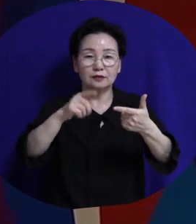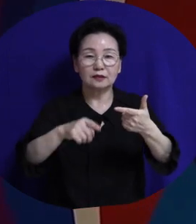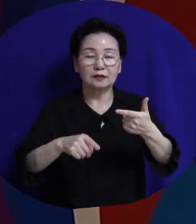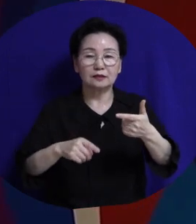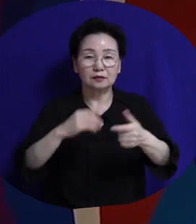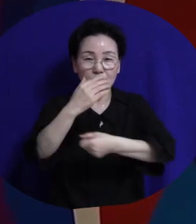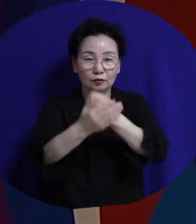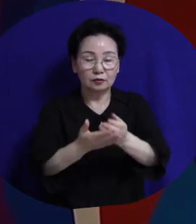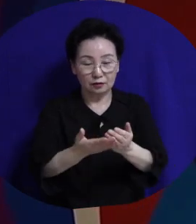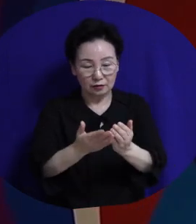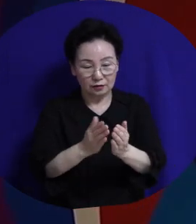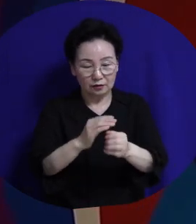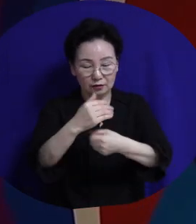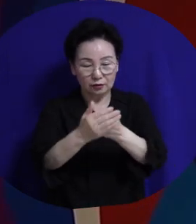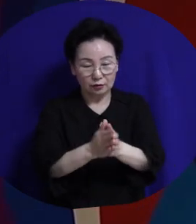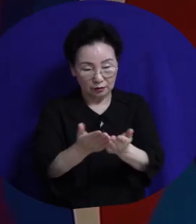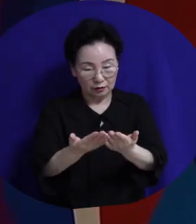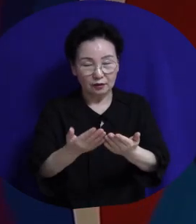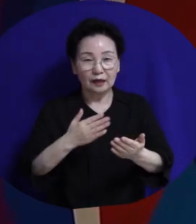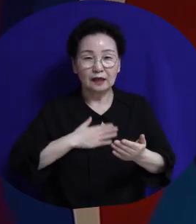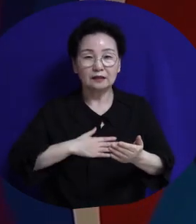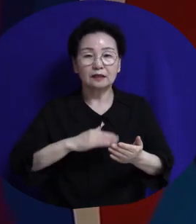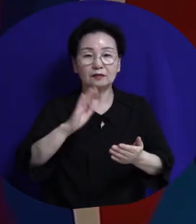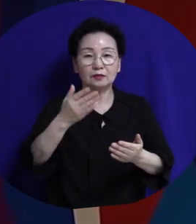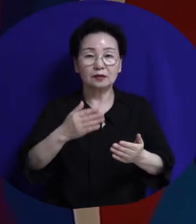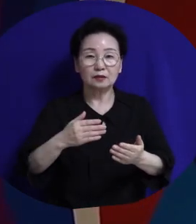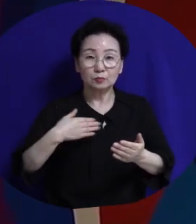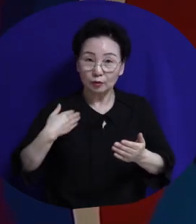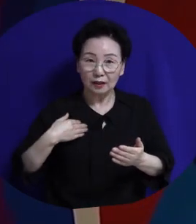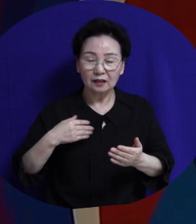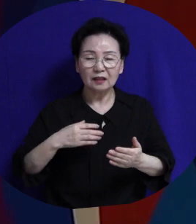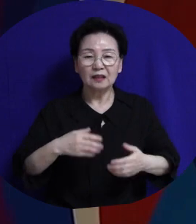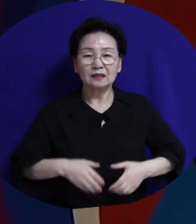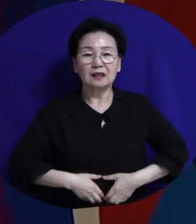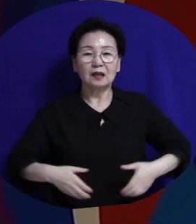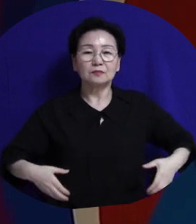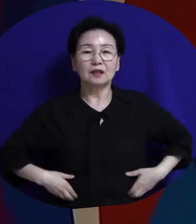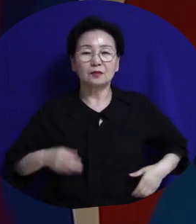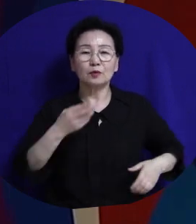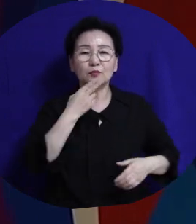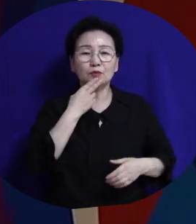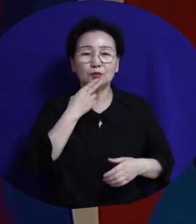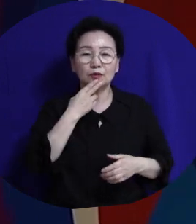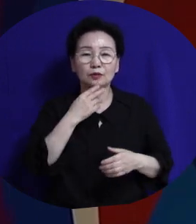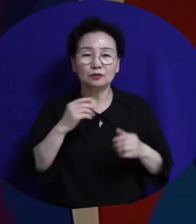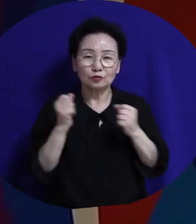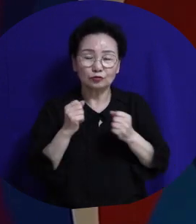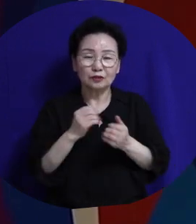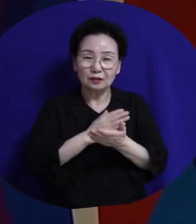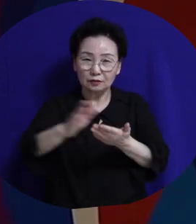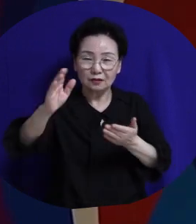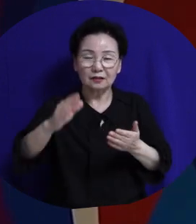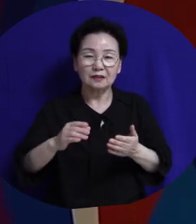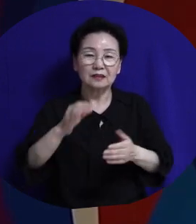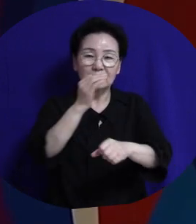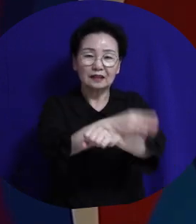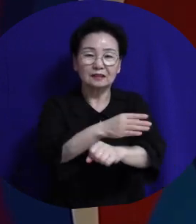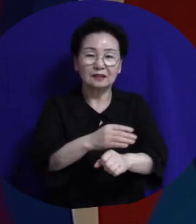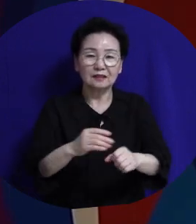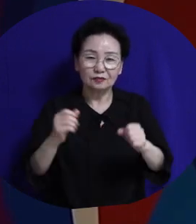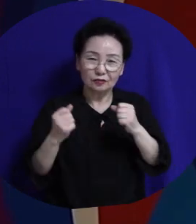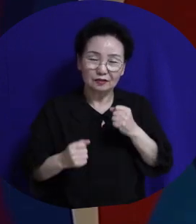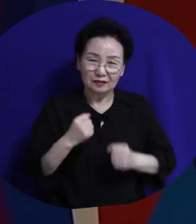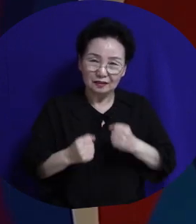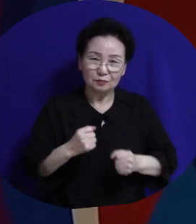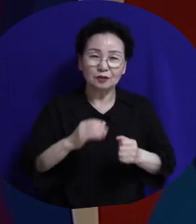성경을 알아야 합니다. 성경을 모르면 담력이 없어요. 그냥 쥐를 몰아치는 건 간단한 겁니다. 뛰면 쥐는 도망가게 돼 있는